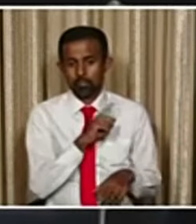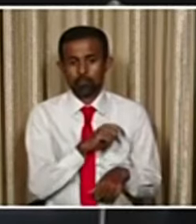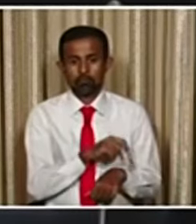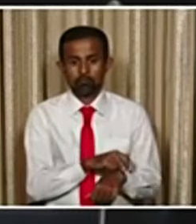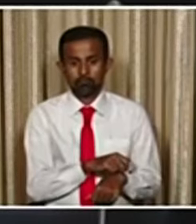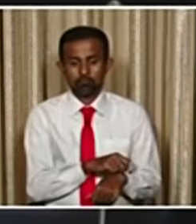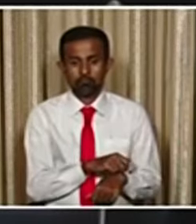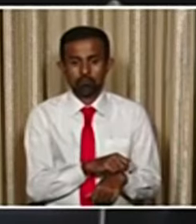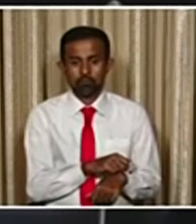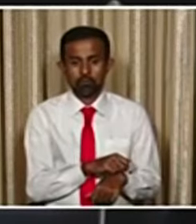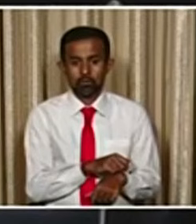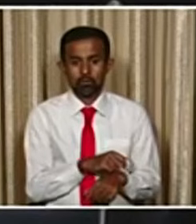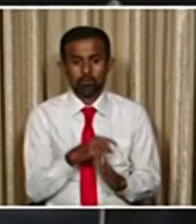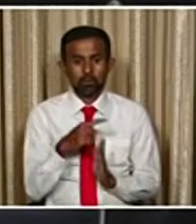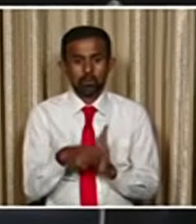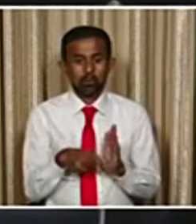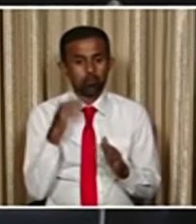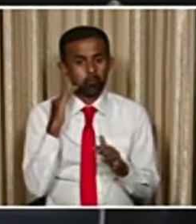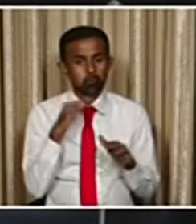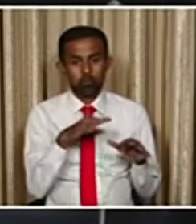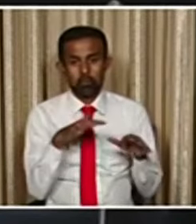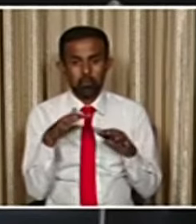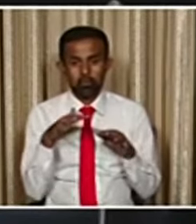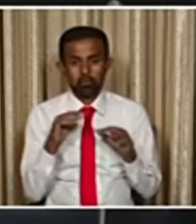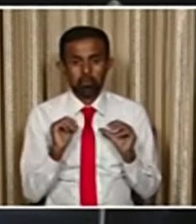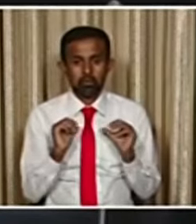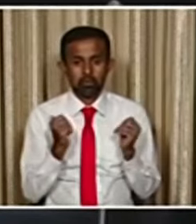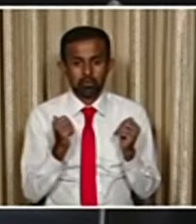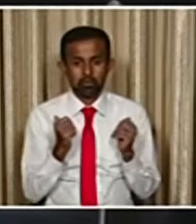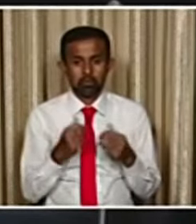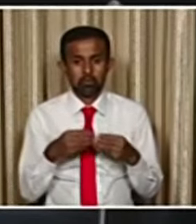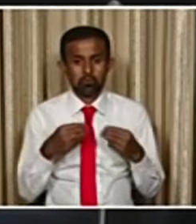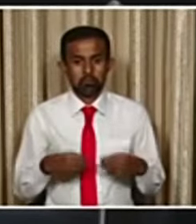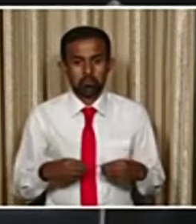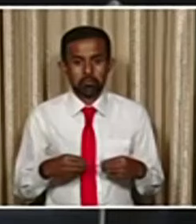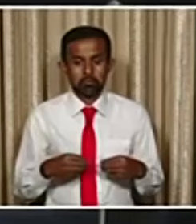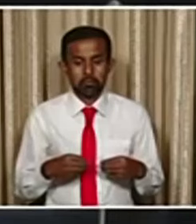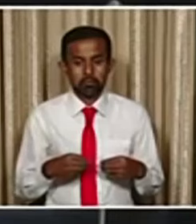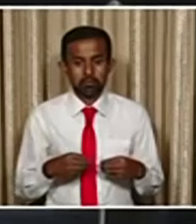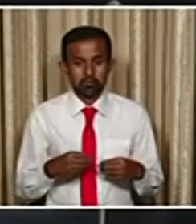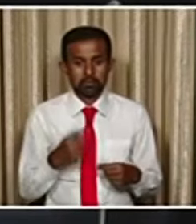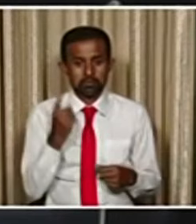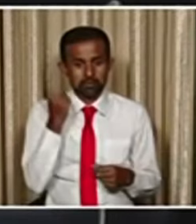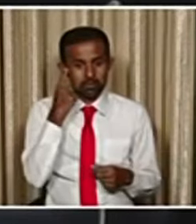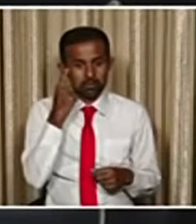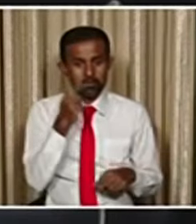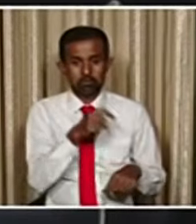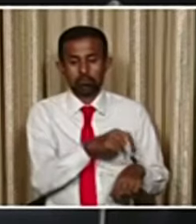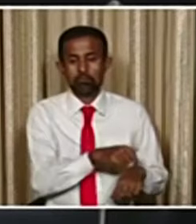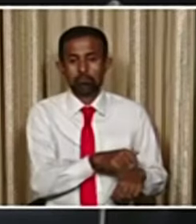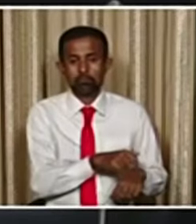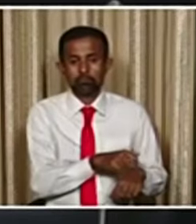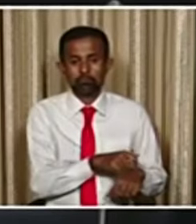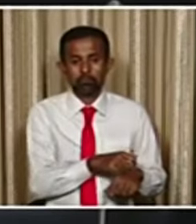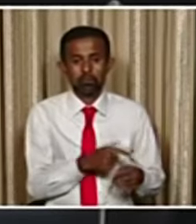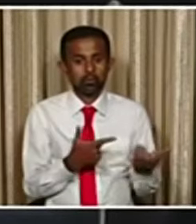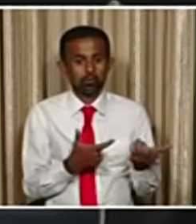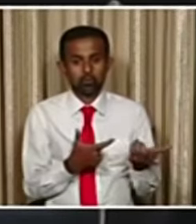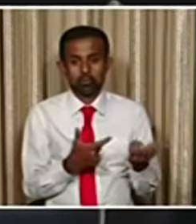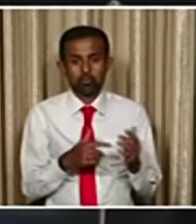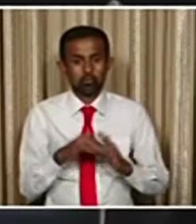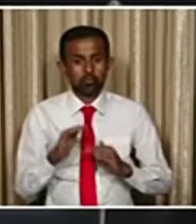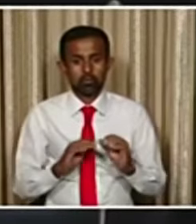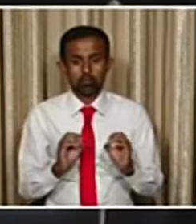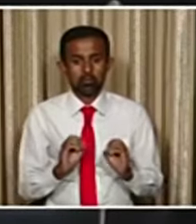ಅವಸ್ಥಾವಕತಿ ಮೇರಟೇ ಜನತಾವಗೆ ಜೀವಿತ ಒಲಟ ಹಾನಿ ಸಿದ್ಧವಾಯ ಕೇಳ ಹಿತುನು ಅವಸ್ಥಾವೇದಿ ಆಯುಧ ಗಣ್ಯ